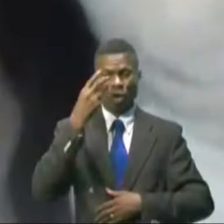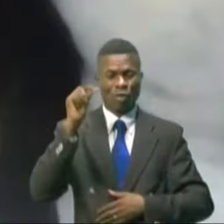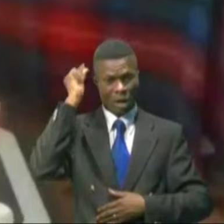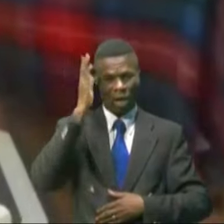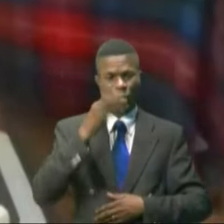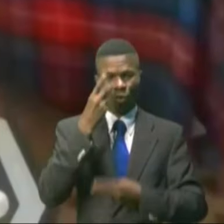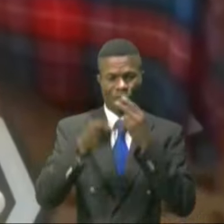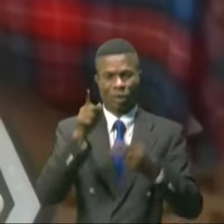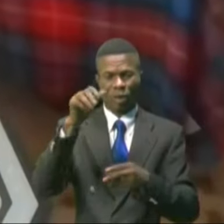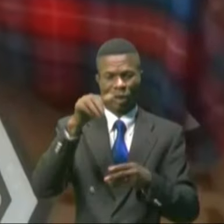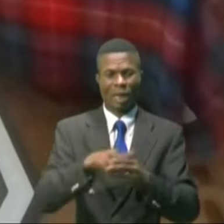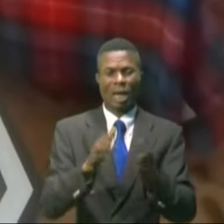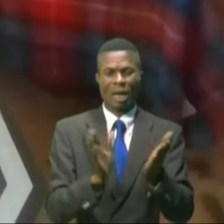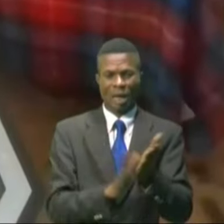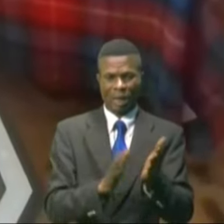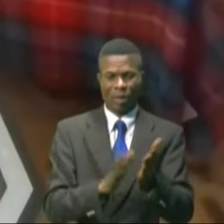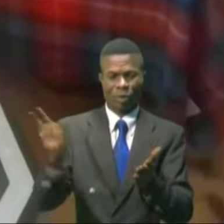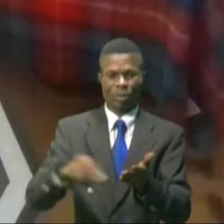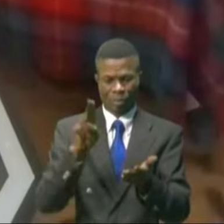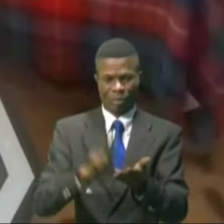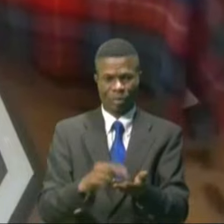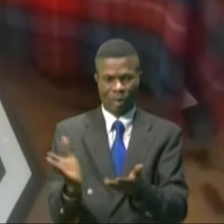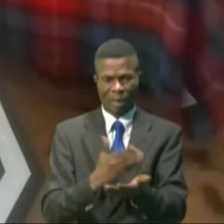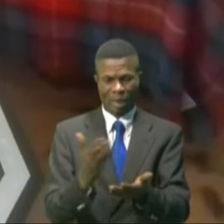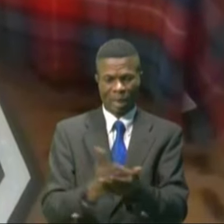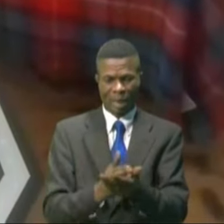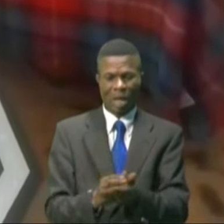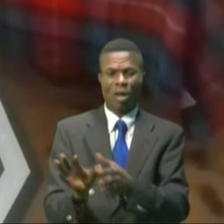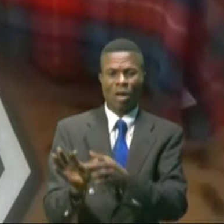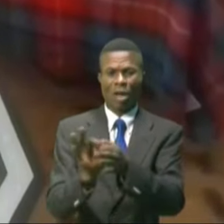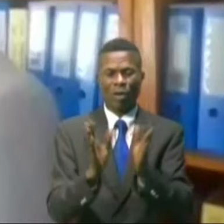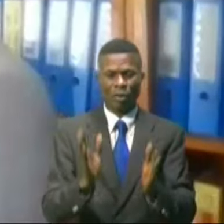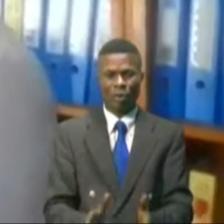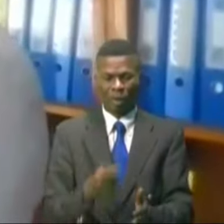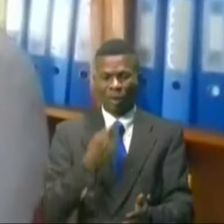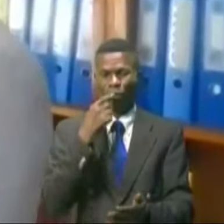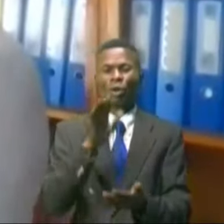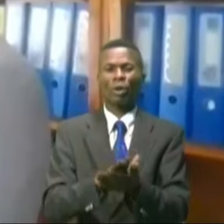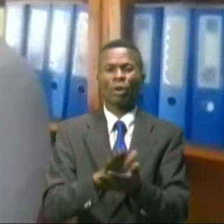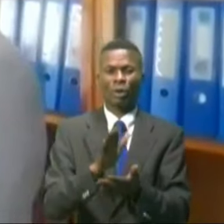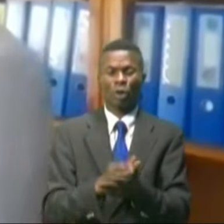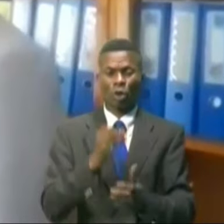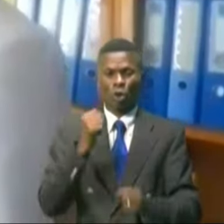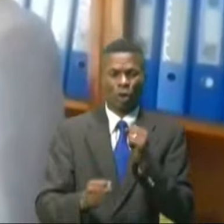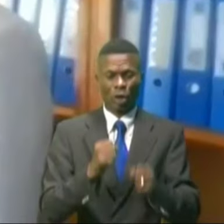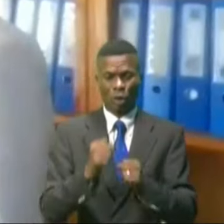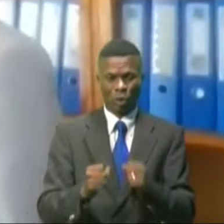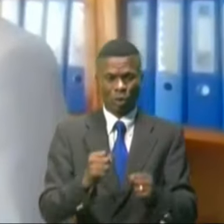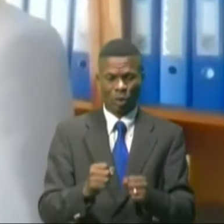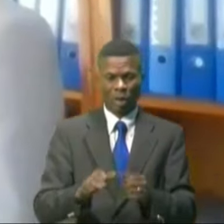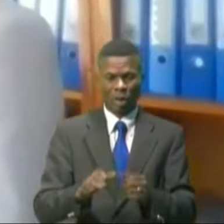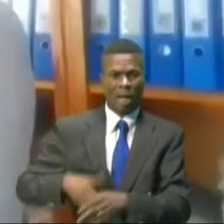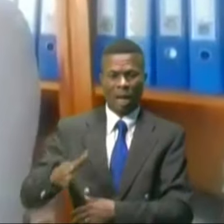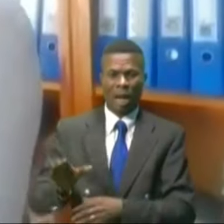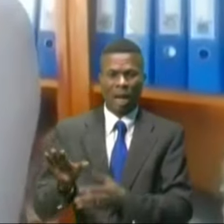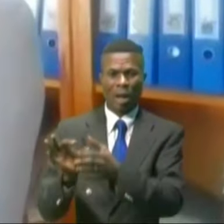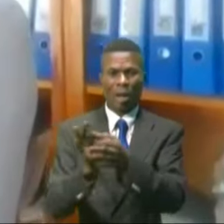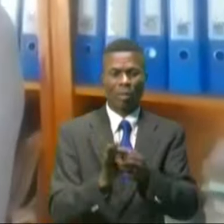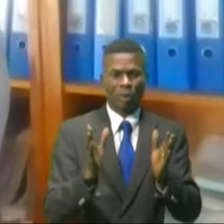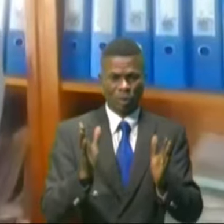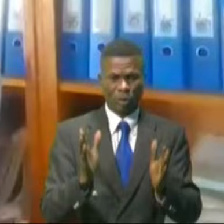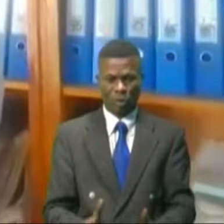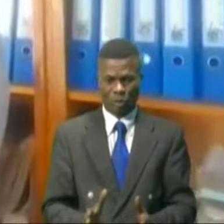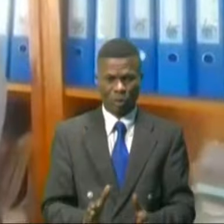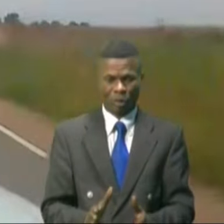a laissé ses empreintes et dans le livret d'or de cette coordination, en félicitant les efforts louables de l'abbé coordinateur